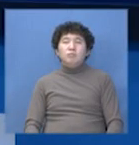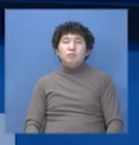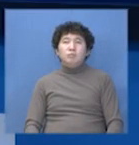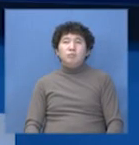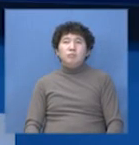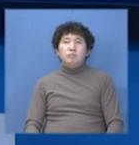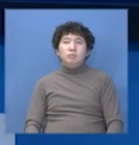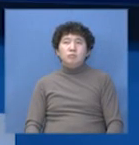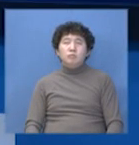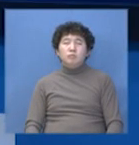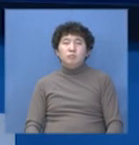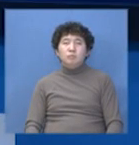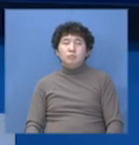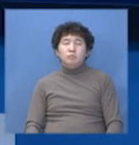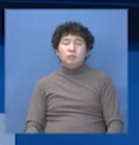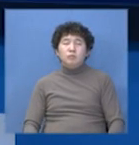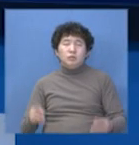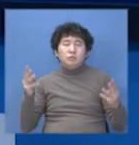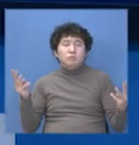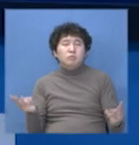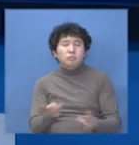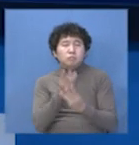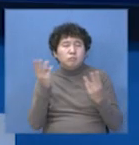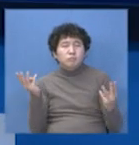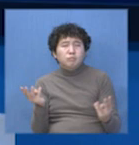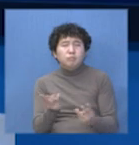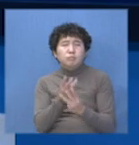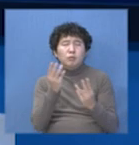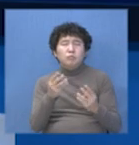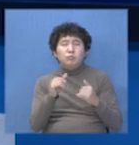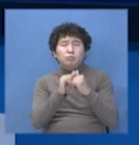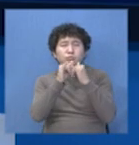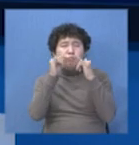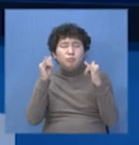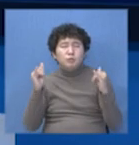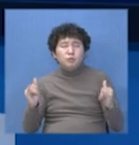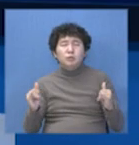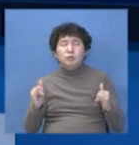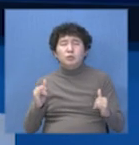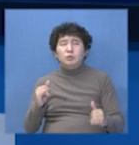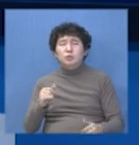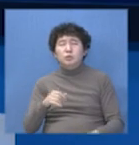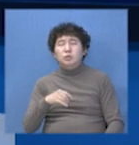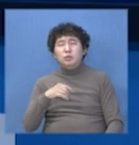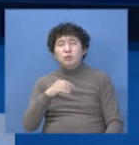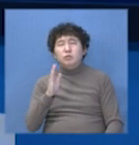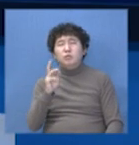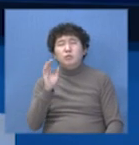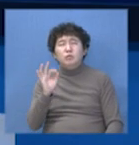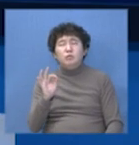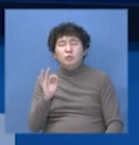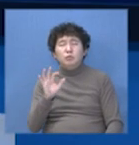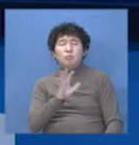Аймақта биыл өрт жағдайлары сан артып отыр, дегенмен жағдай бақылауда дейді мамандар. Облыс әкімдігінде бұл жөнінде арнайы жиналыс өтті.